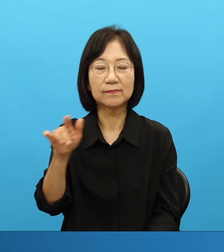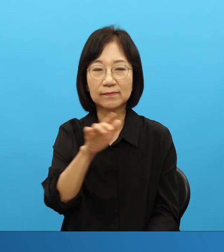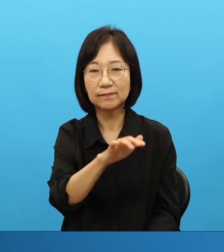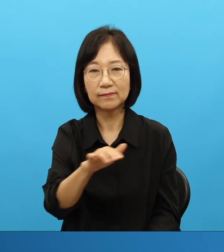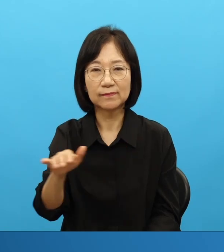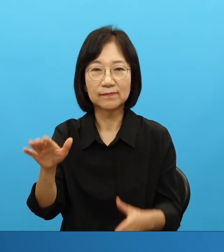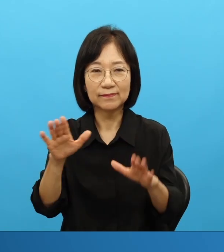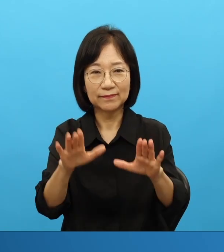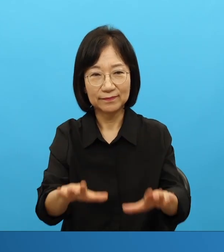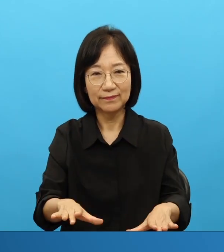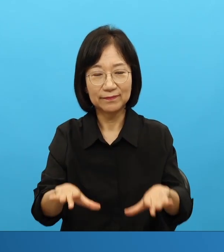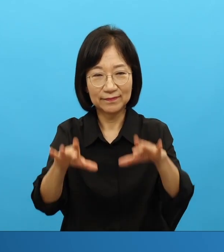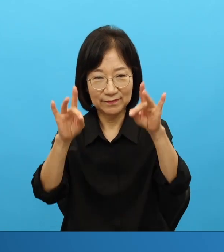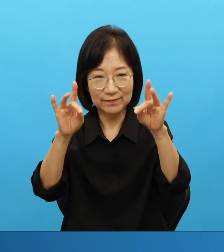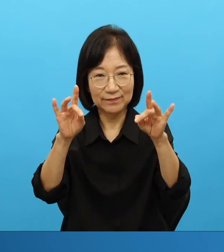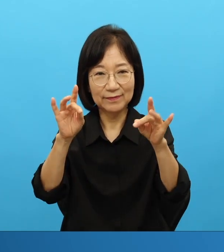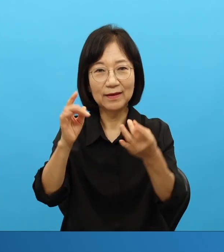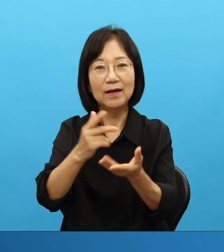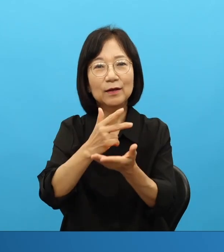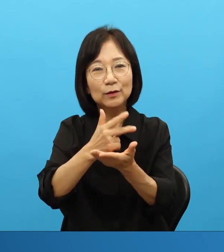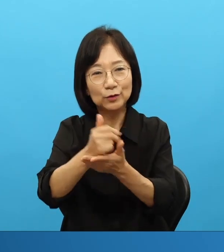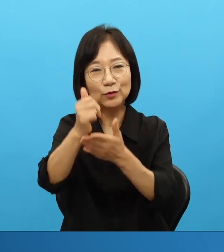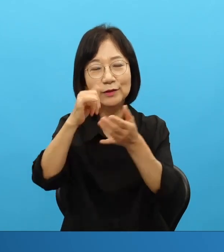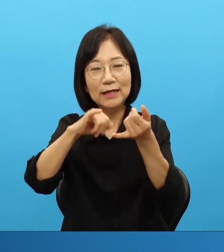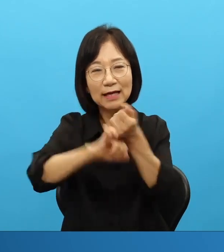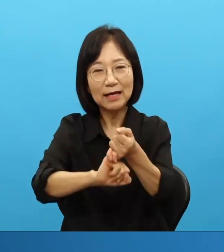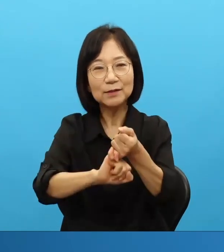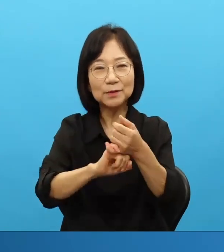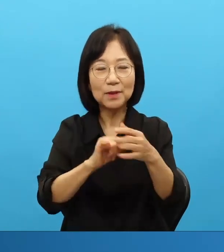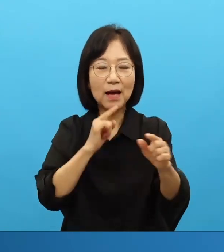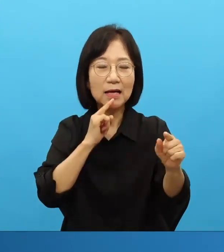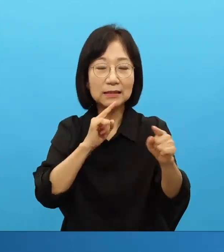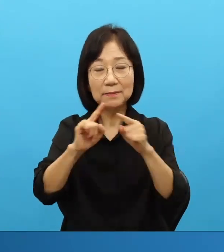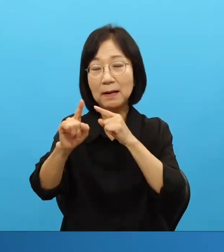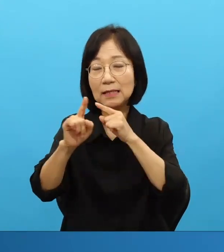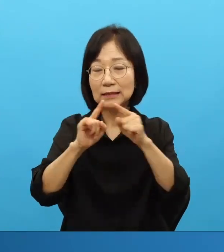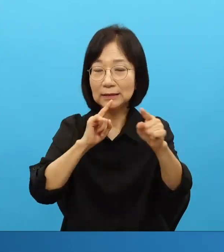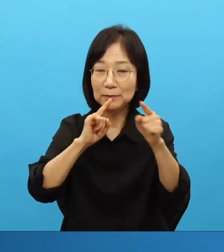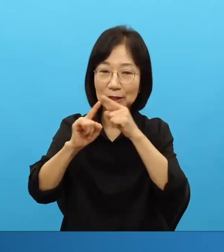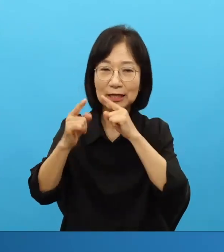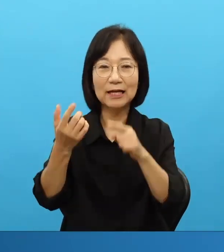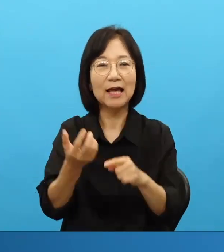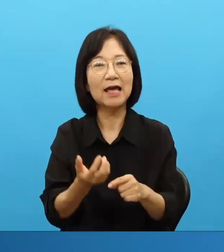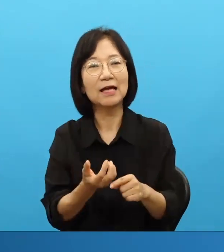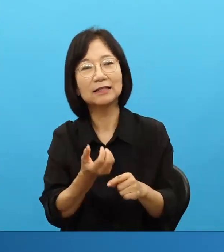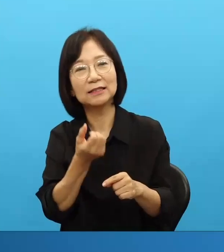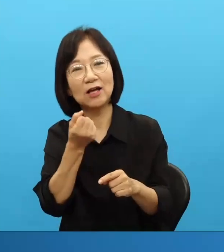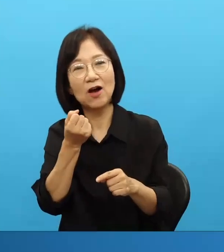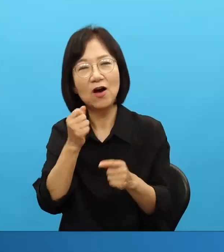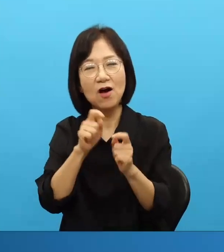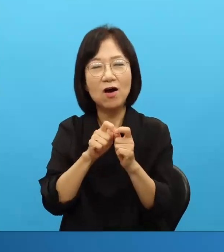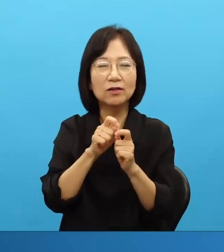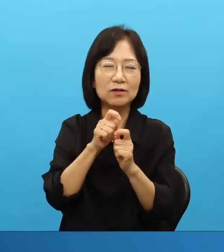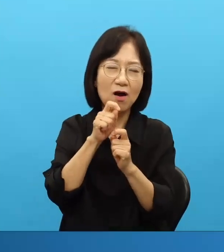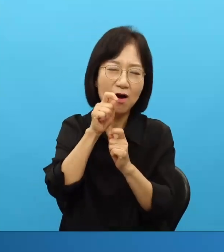자, 우리 말씀을 생각하시면서 주의 약속하신 말씀 위에서